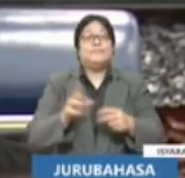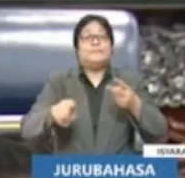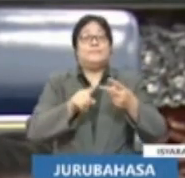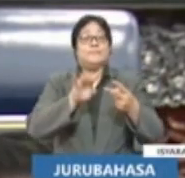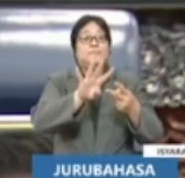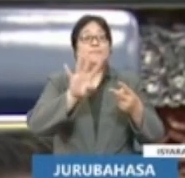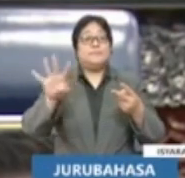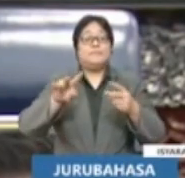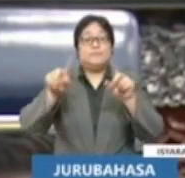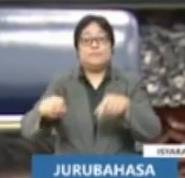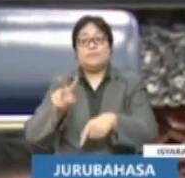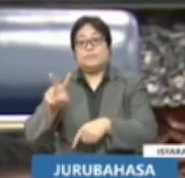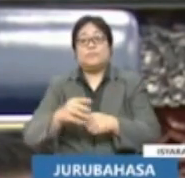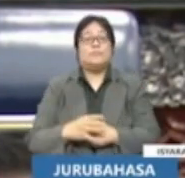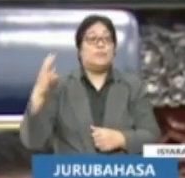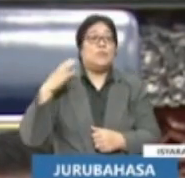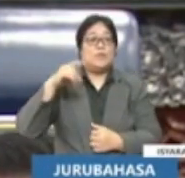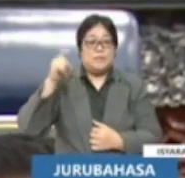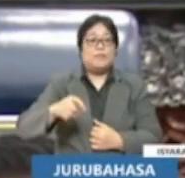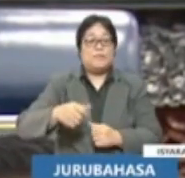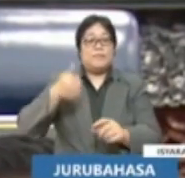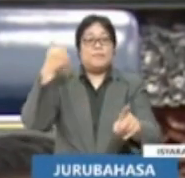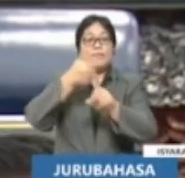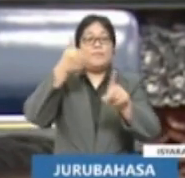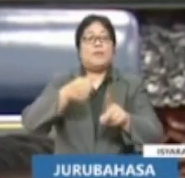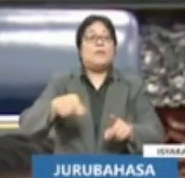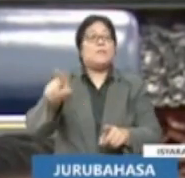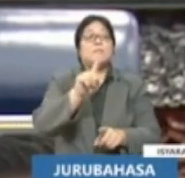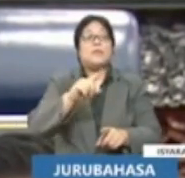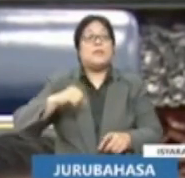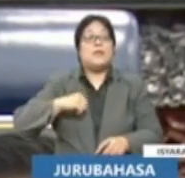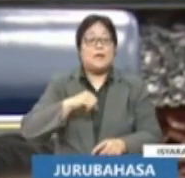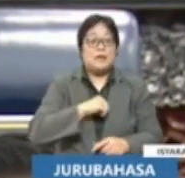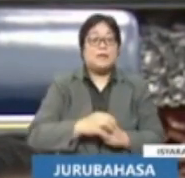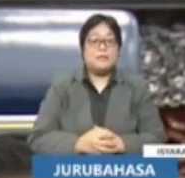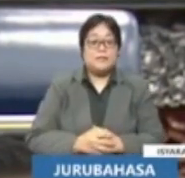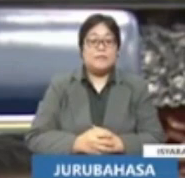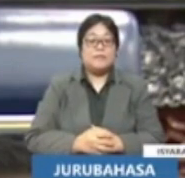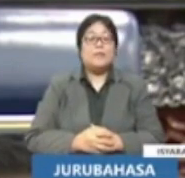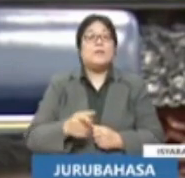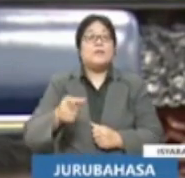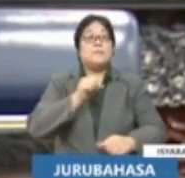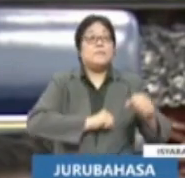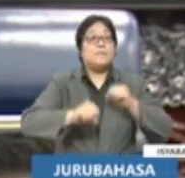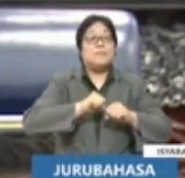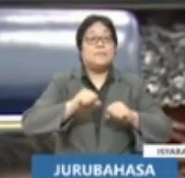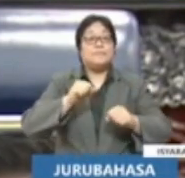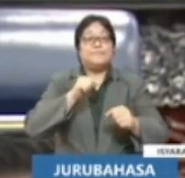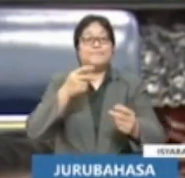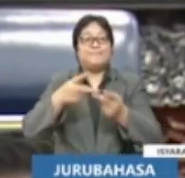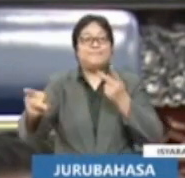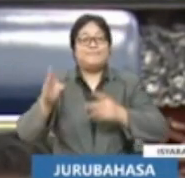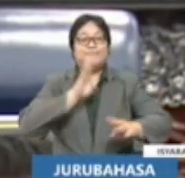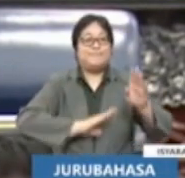perkara 44-2, pengerusi hendaklah memerintah mana-mana ahli dan yang berkelakuan tidak senonoh